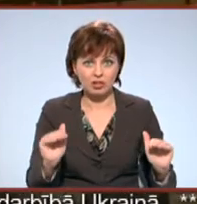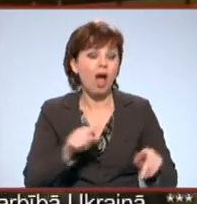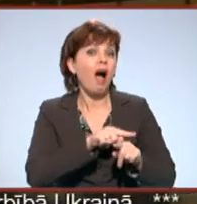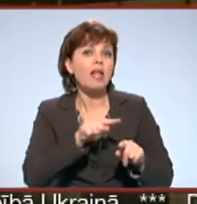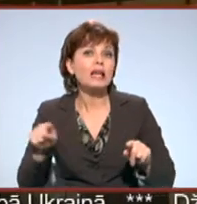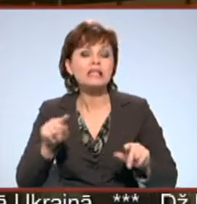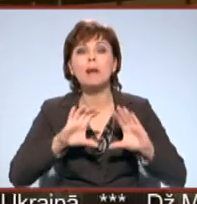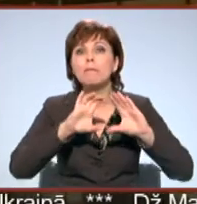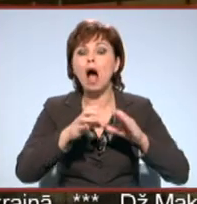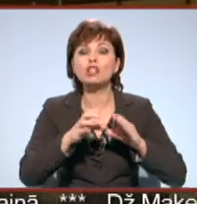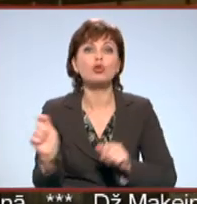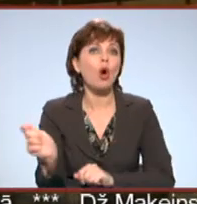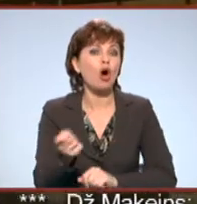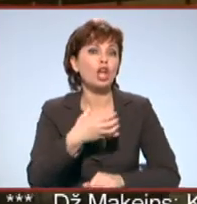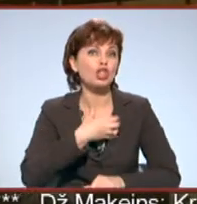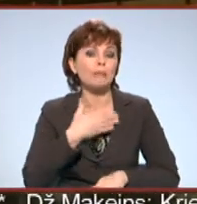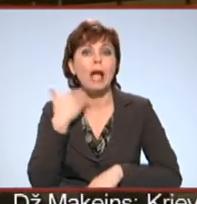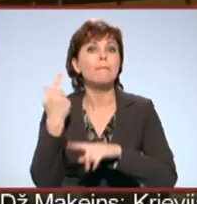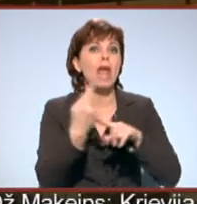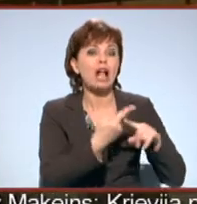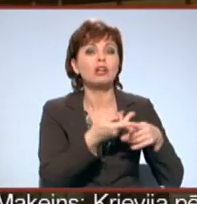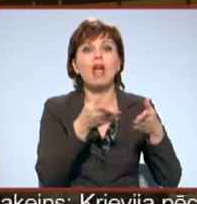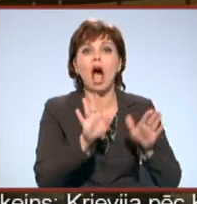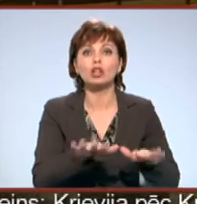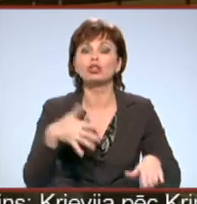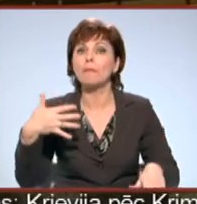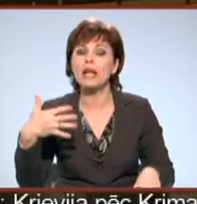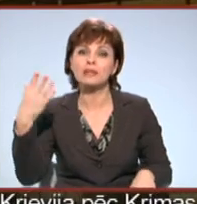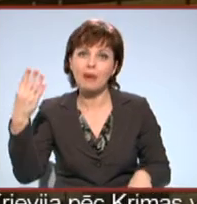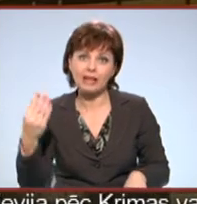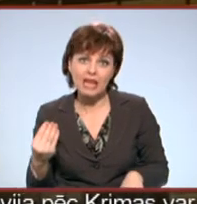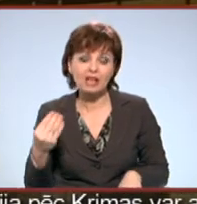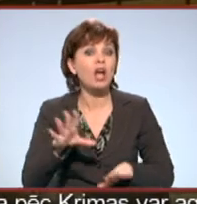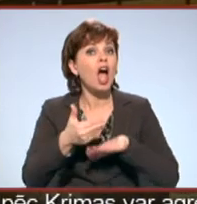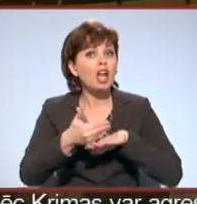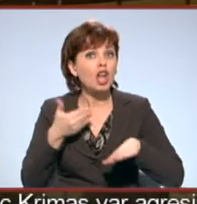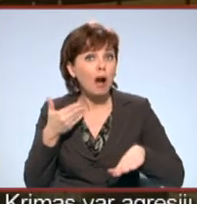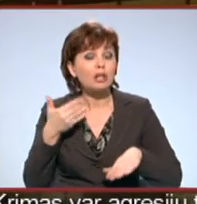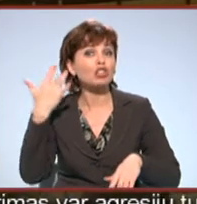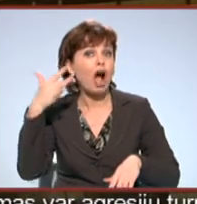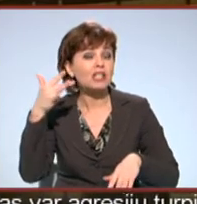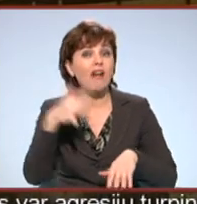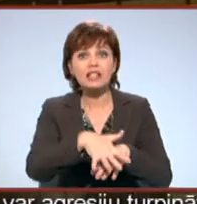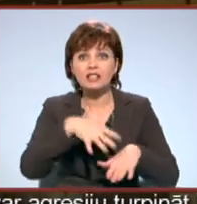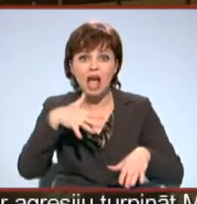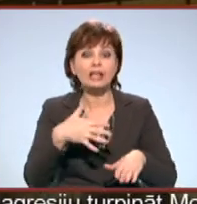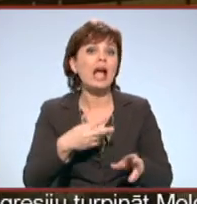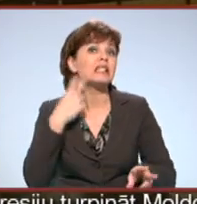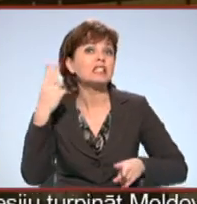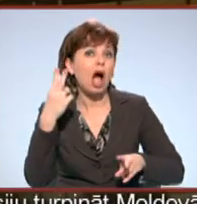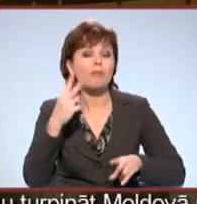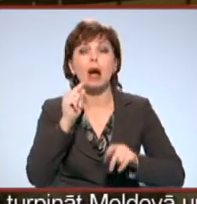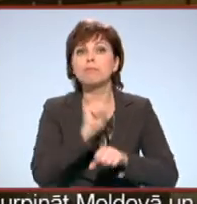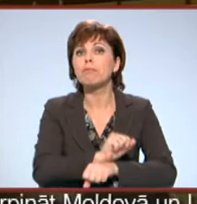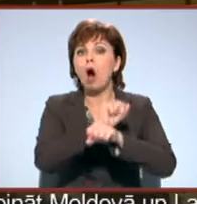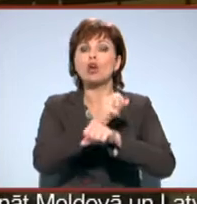Līdz pasaules hokeja čempionātam Baltkrievijā atlikušas precīzi 50 dienas. Kaut gan iepriekš jau ASV senātā izskanējuši aicinājumi boikotēt